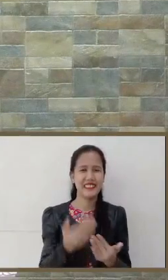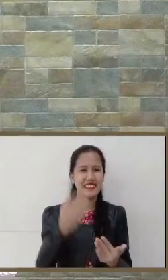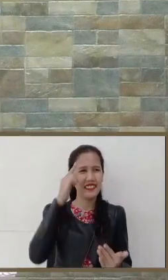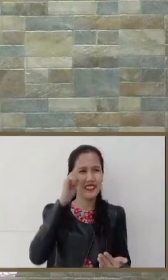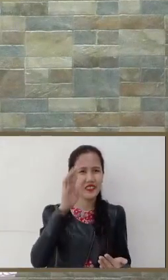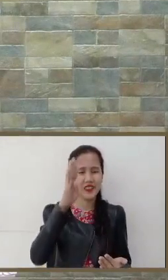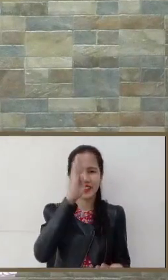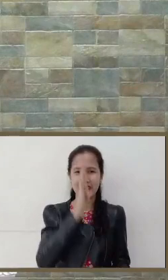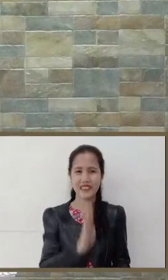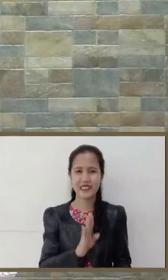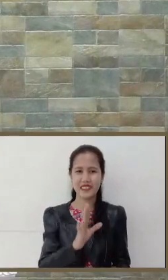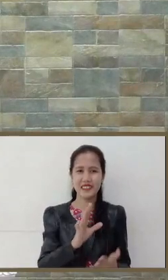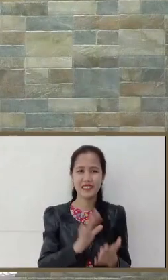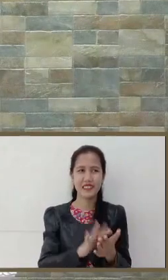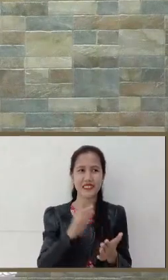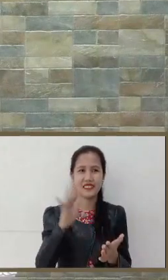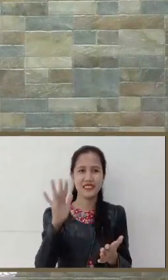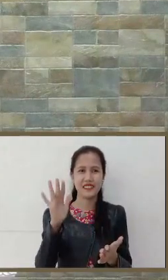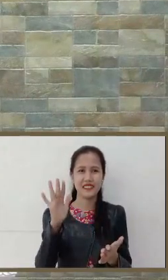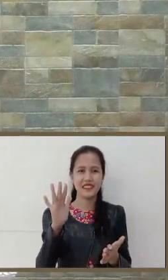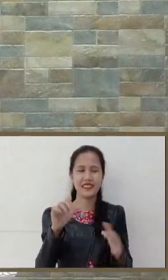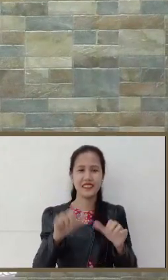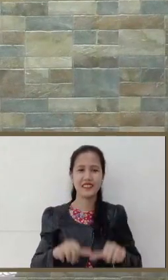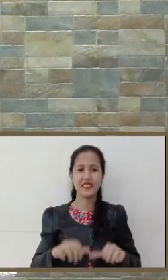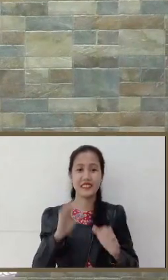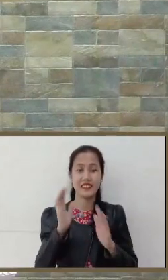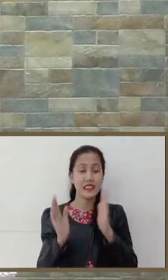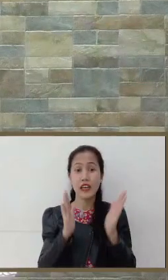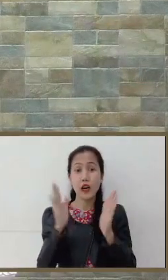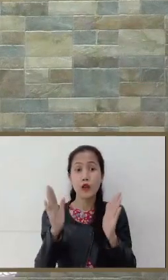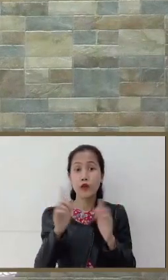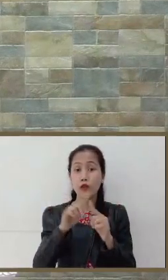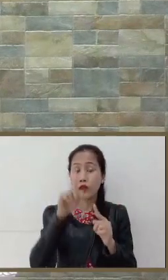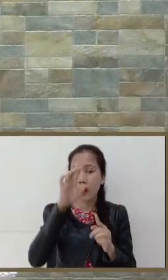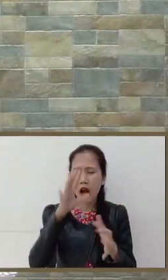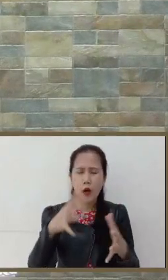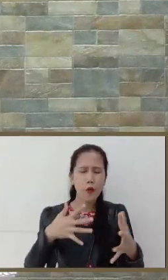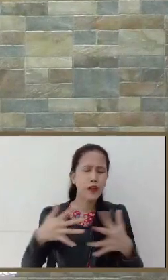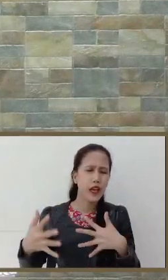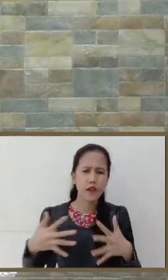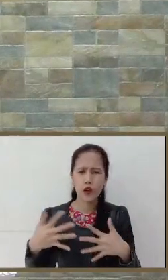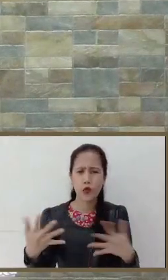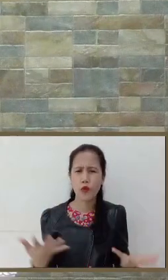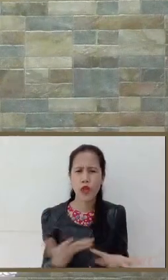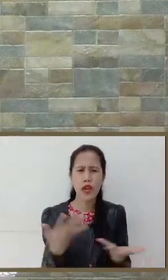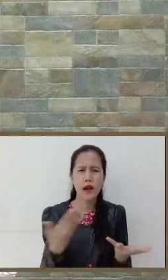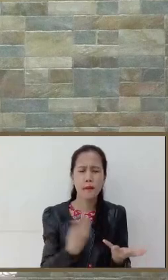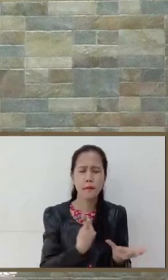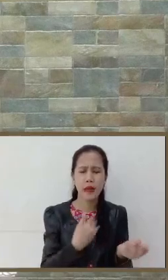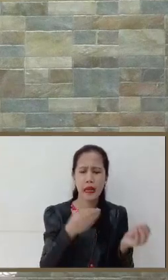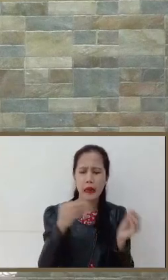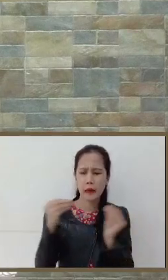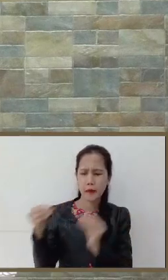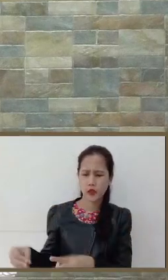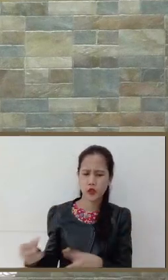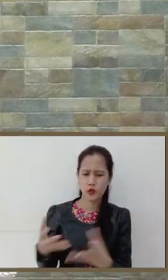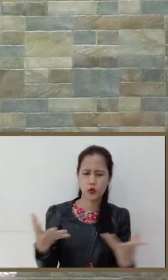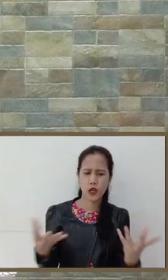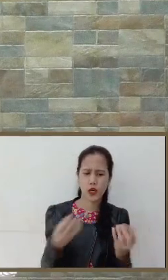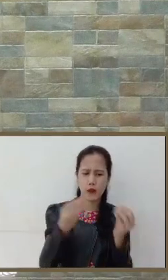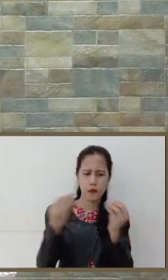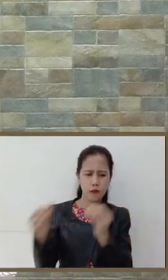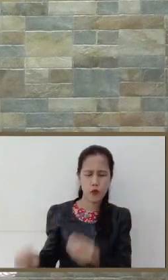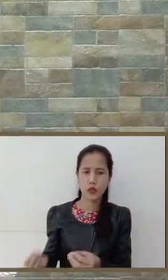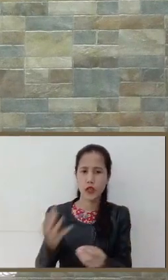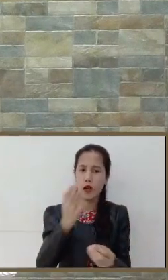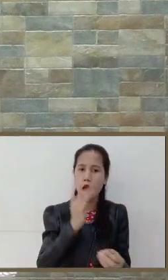aking paglilingkod sa Diyos. Pwede ako maglingkod sa Diyos kahit ano pa man, saan ako ilagay. Basta saan ako ilagay ng man of God, saan ako ilagay ng aking leader, dun